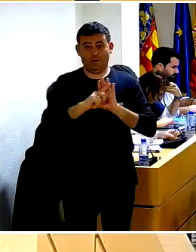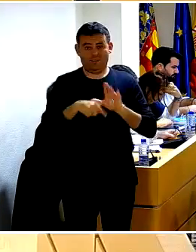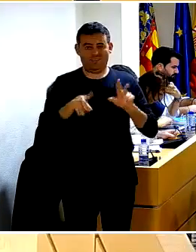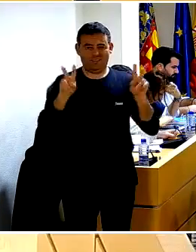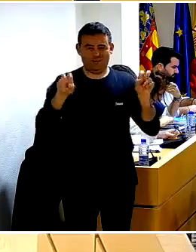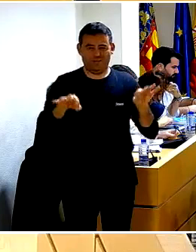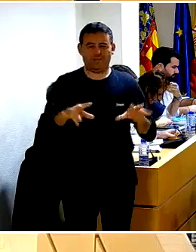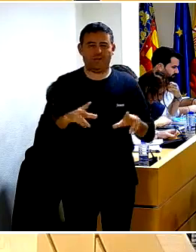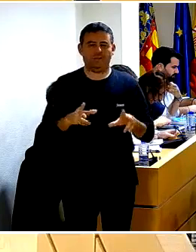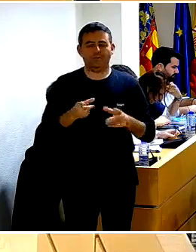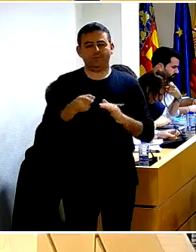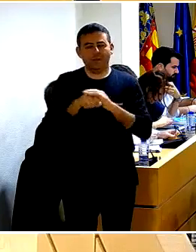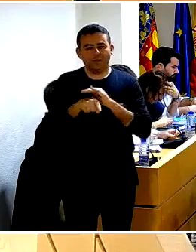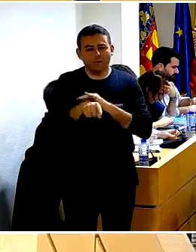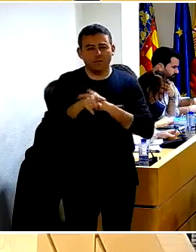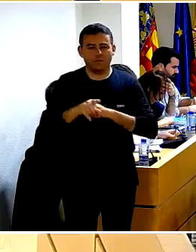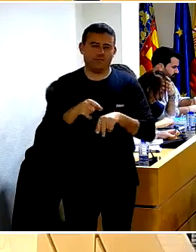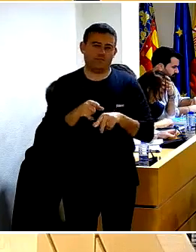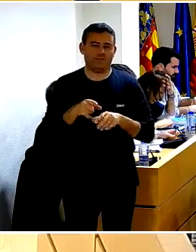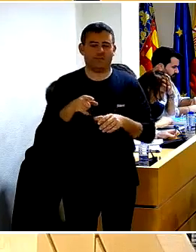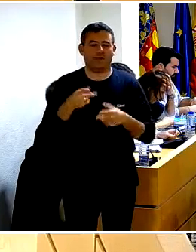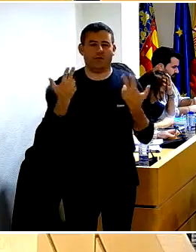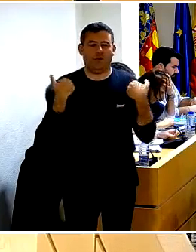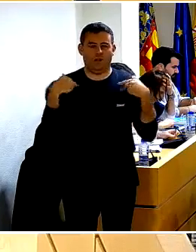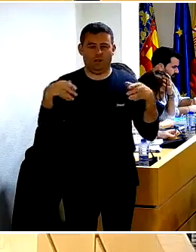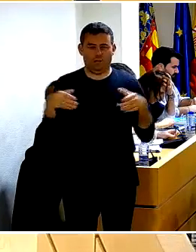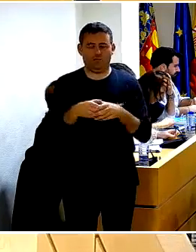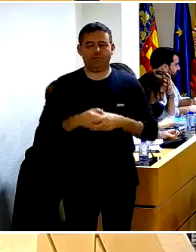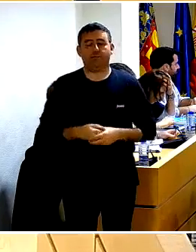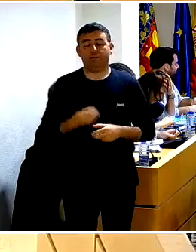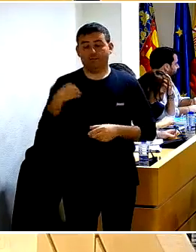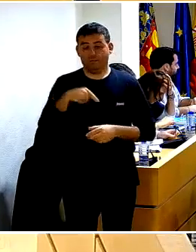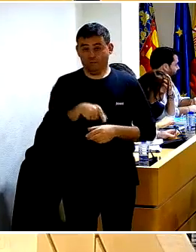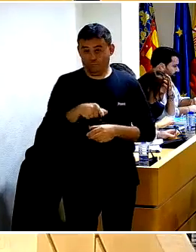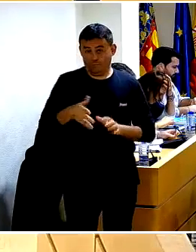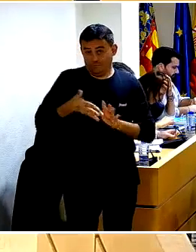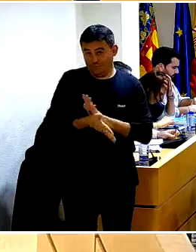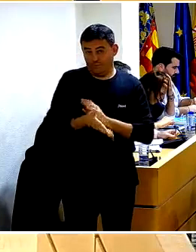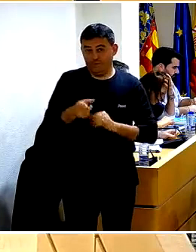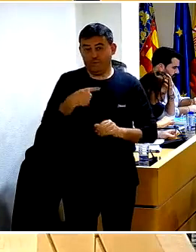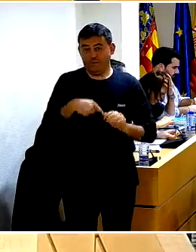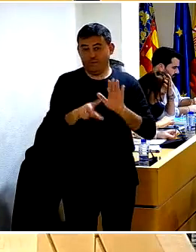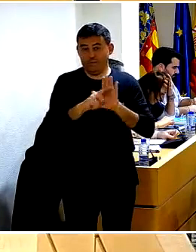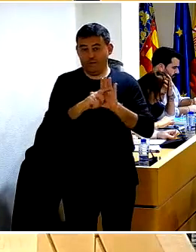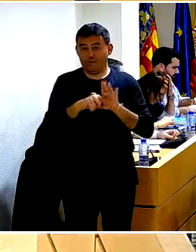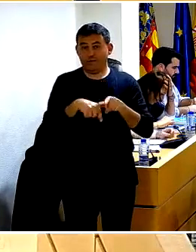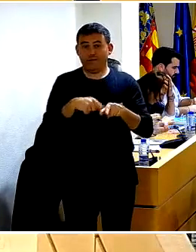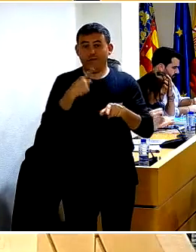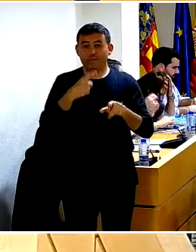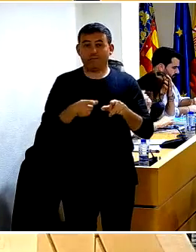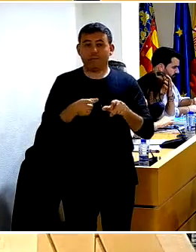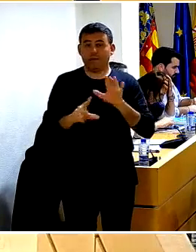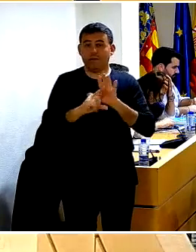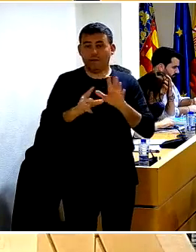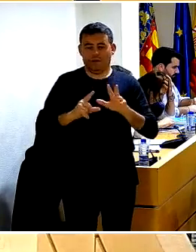règim local. En relació amb l'article 170 del Real Decret Llei 2/2004 de 5 de març, que és la llei reguladora d'hisendes